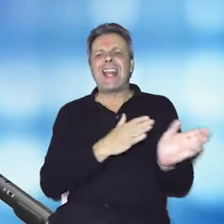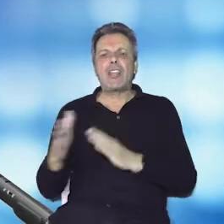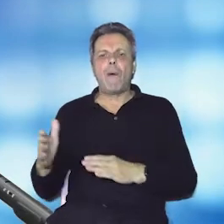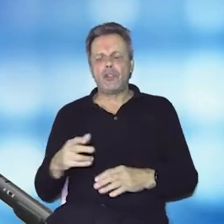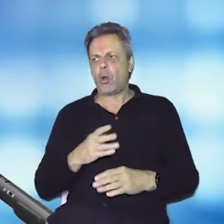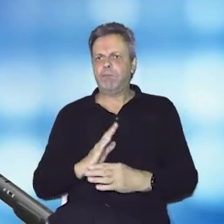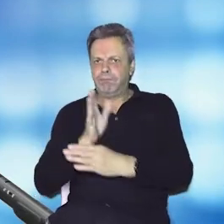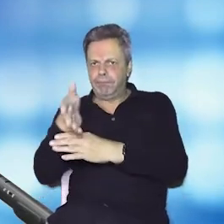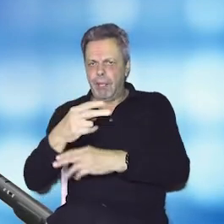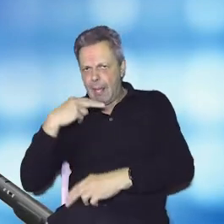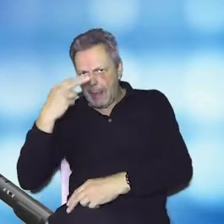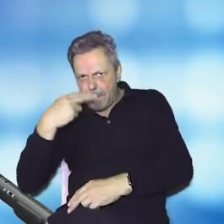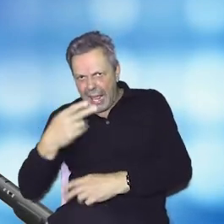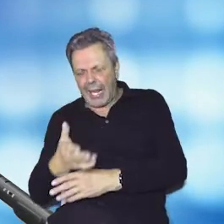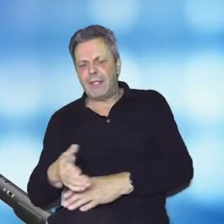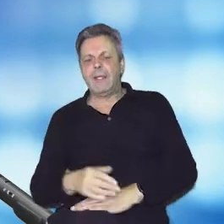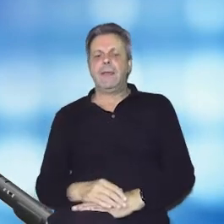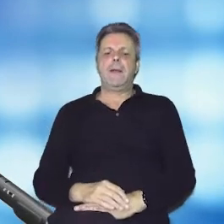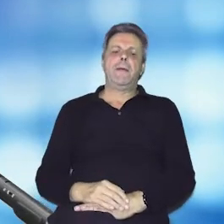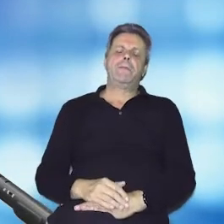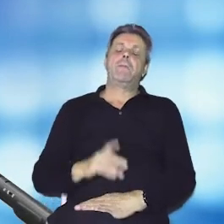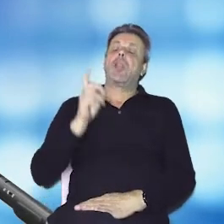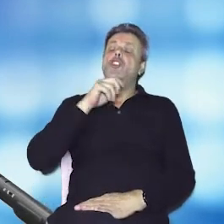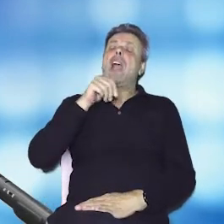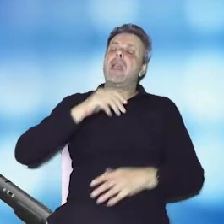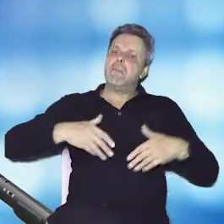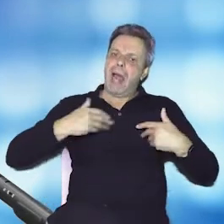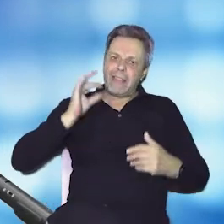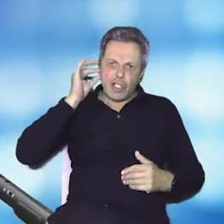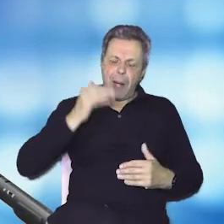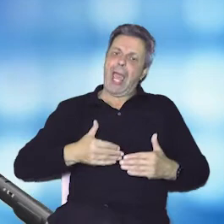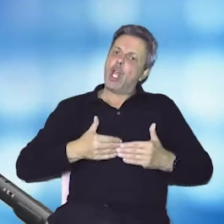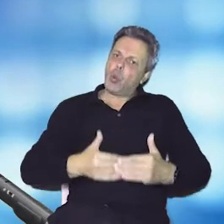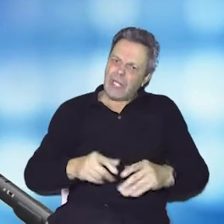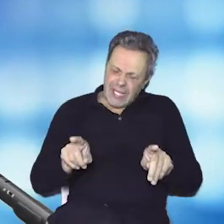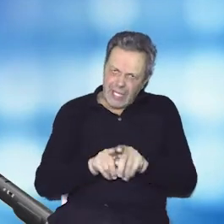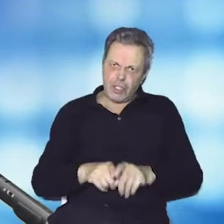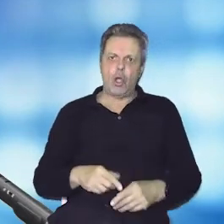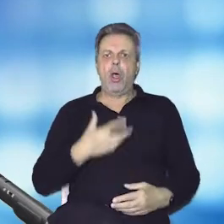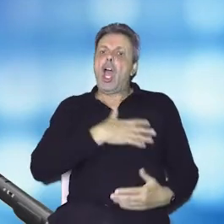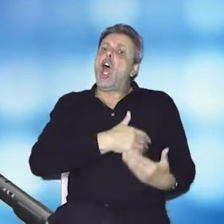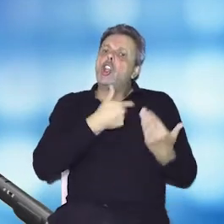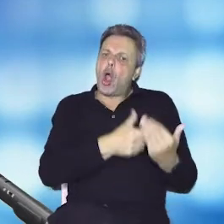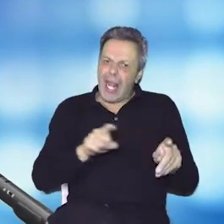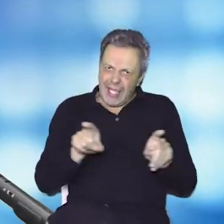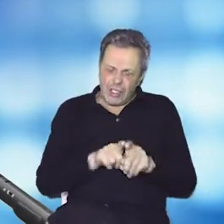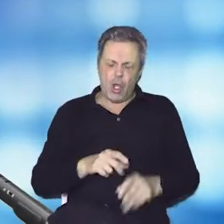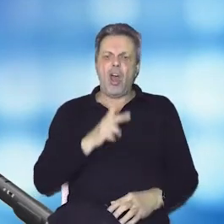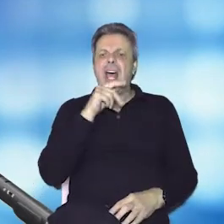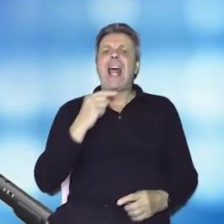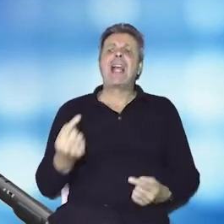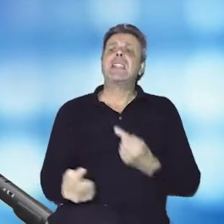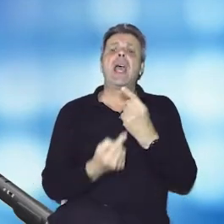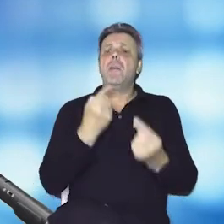redovitog odlaska na preglede, čak i mlade žene, čak i trudnice, čak i dojilje. Dakle, rak se